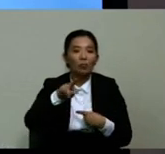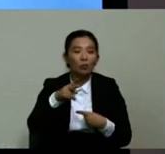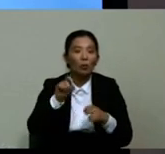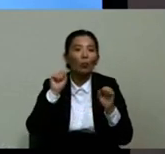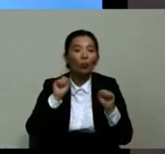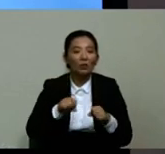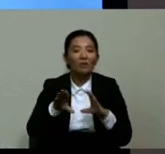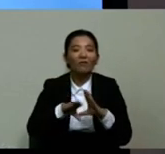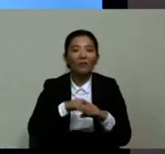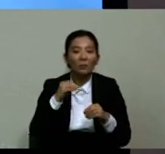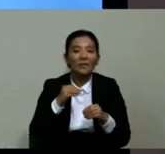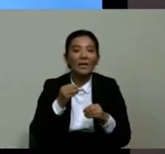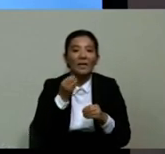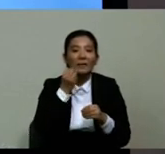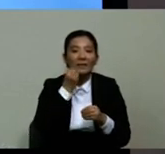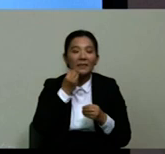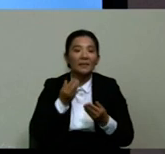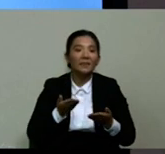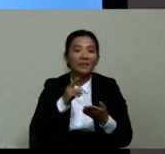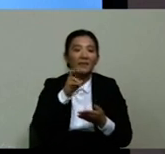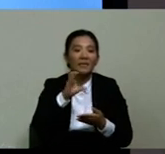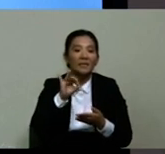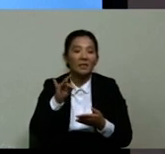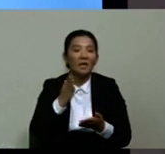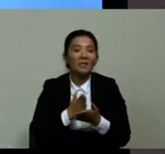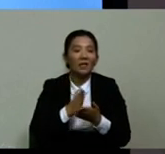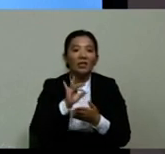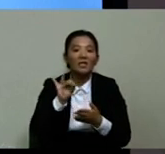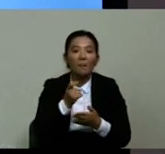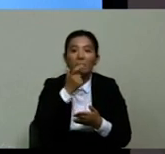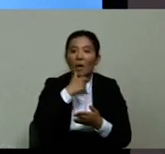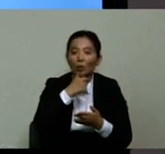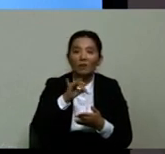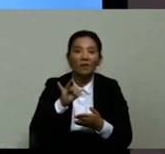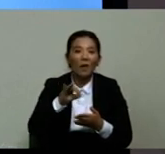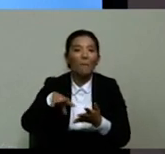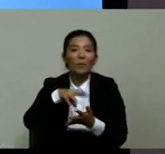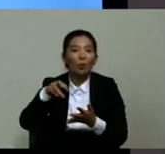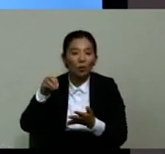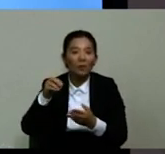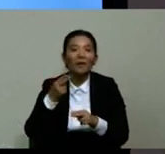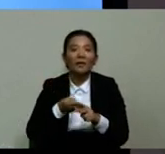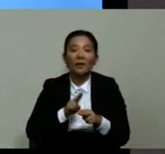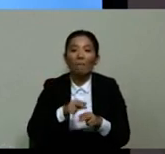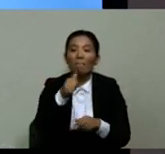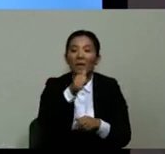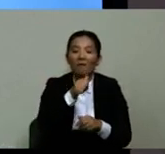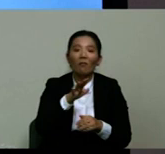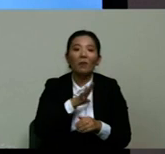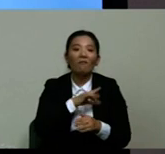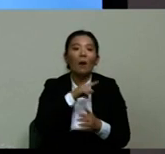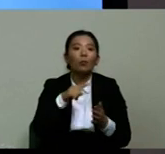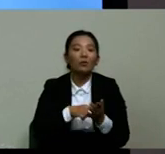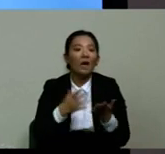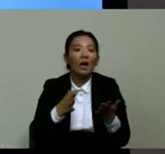можно выбрать десерт, состоящий из мороженого и пирожного. Если бы первый вопрос, как